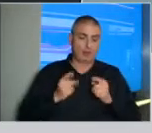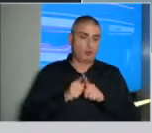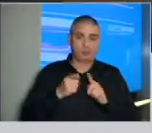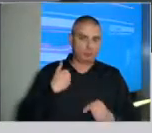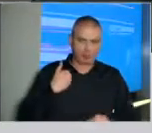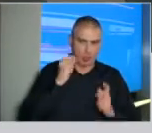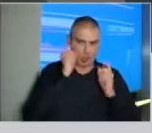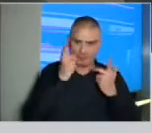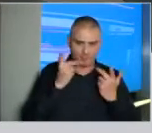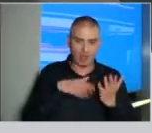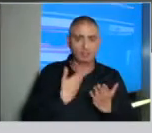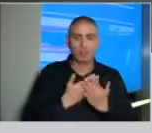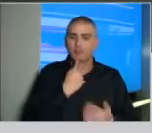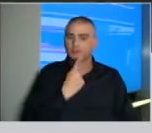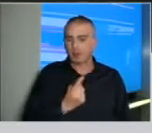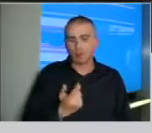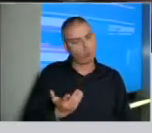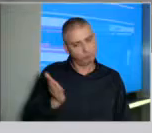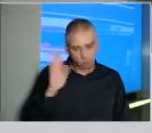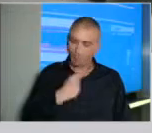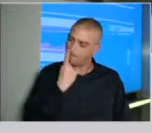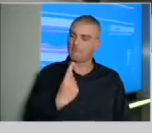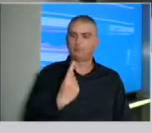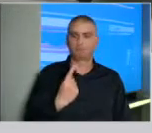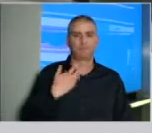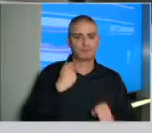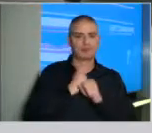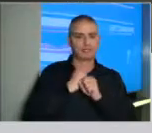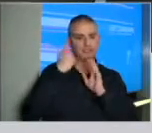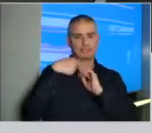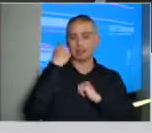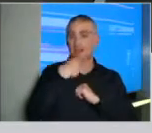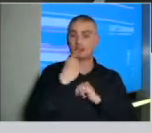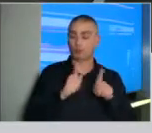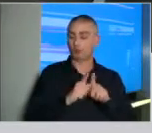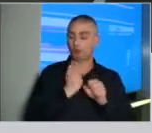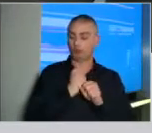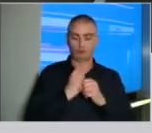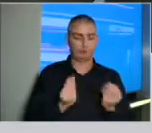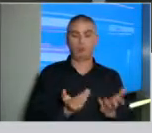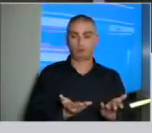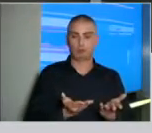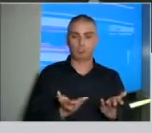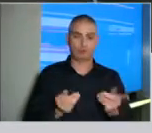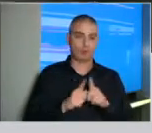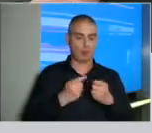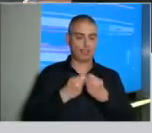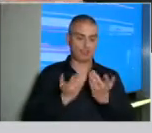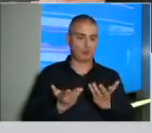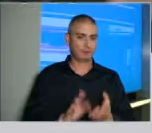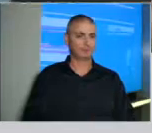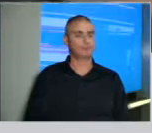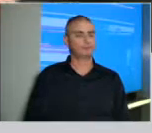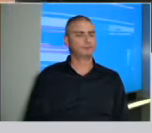אני לא מתפלא שהיועצים אמרו לו, בוא, פעם אחת ולתמיד, בוא נעשה סרט תדמית. כמו שעושים למוצר, כמו שעושים לגוף. כן, טוב,